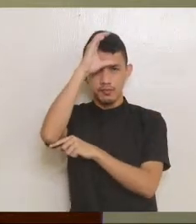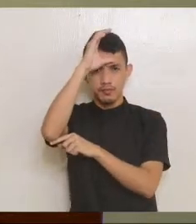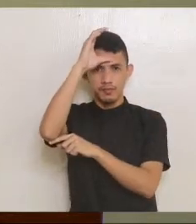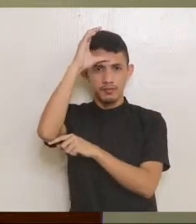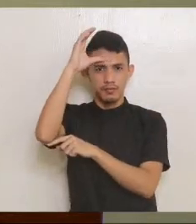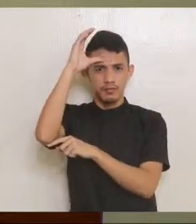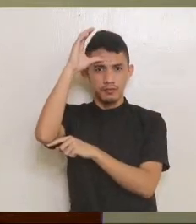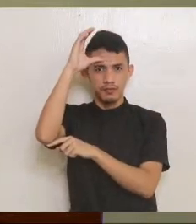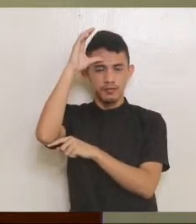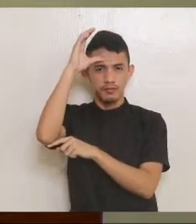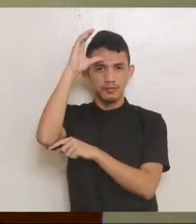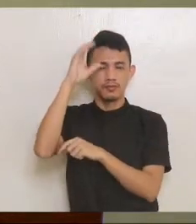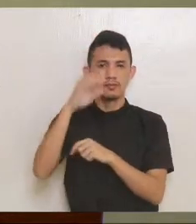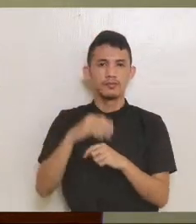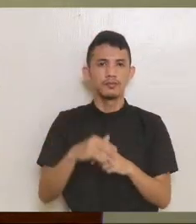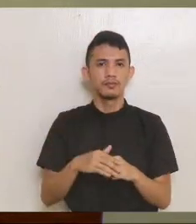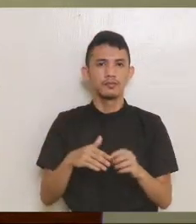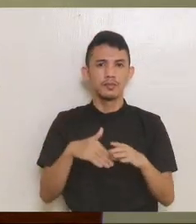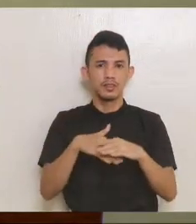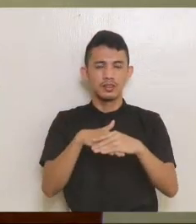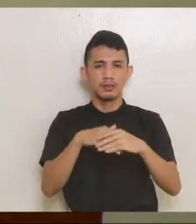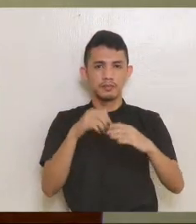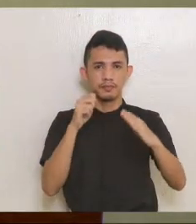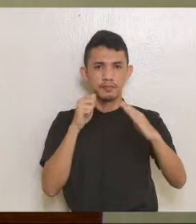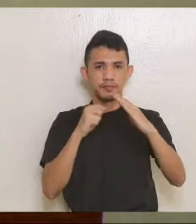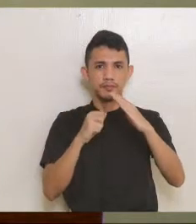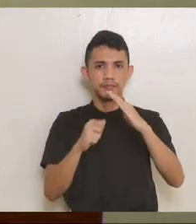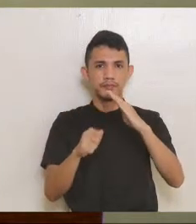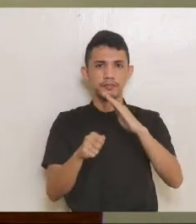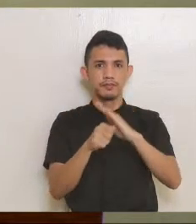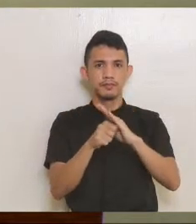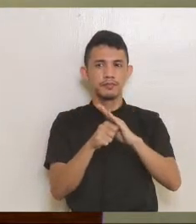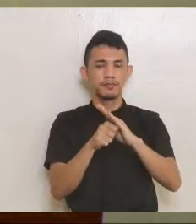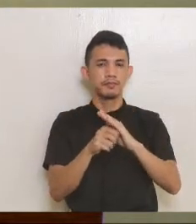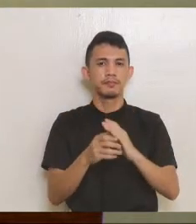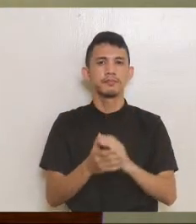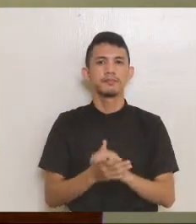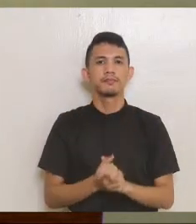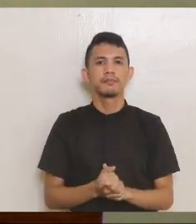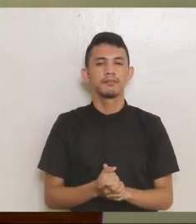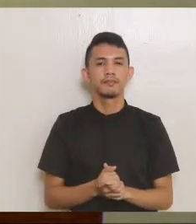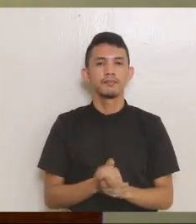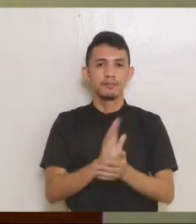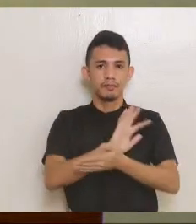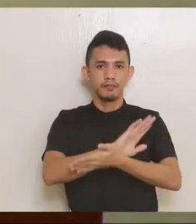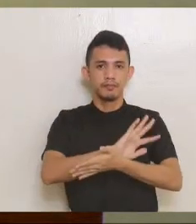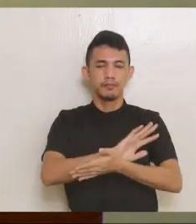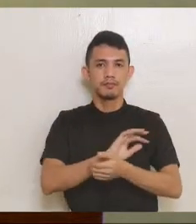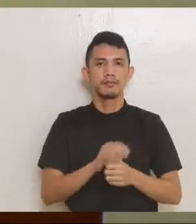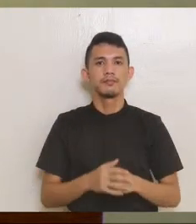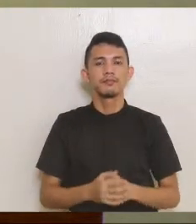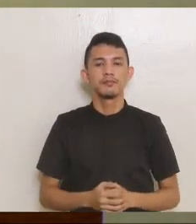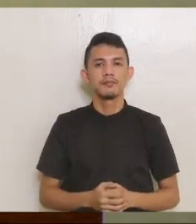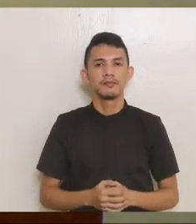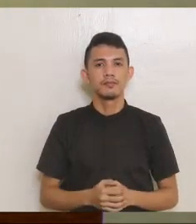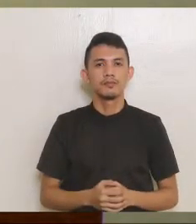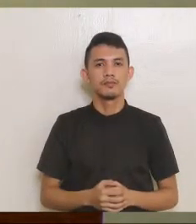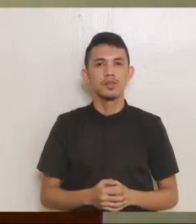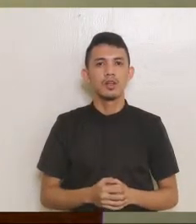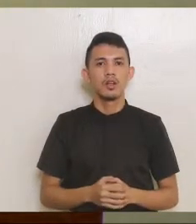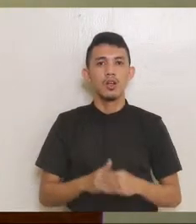ining pandemic? Mga kaigsuunan, sa gikaingon pa, halos kitang tanan